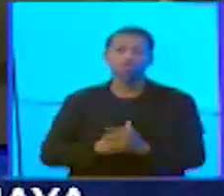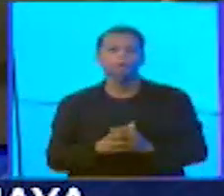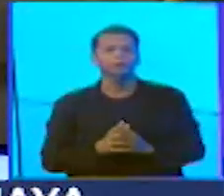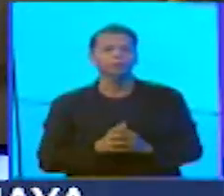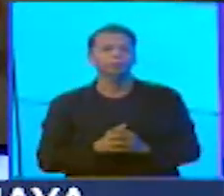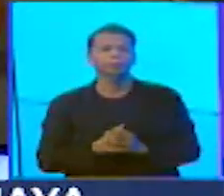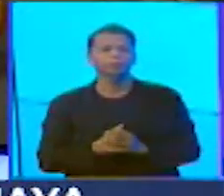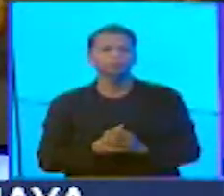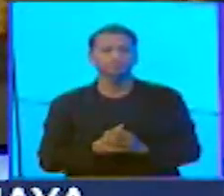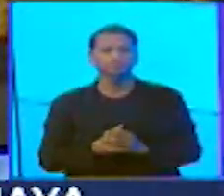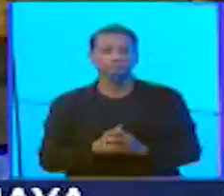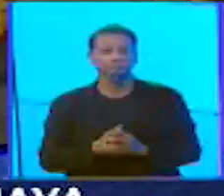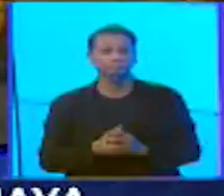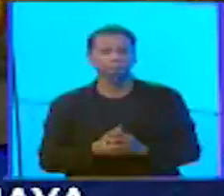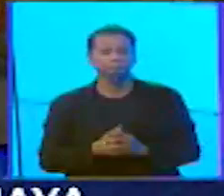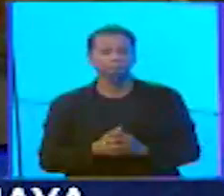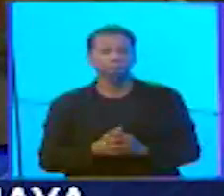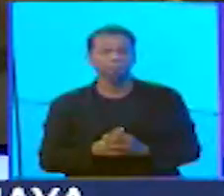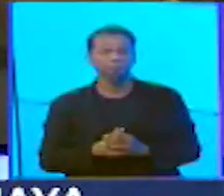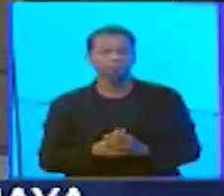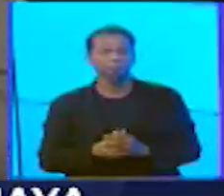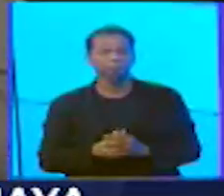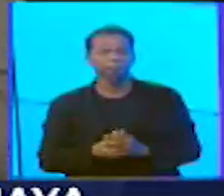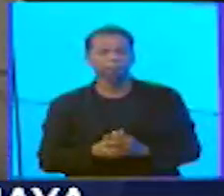Hai pakai MP4